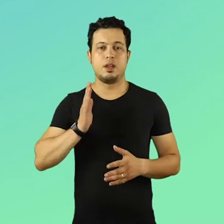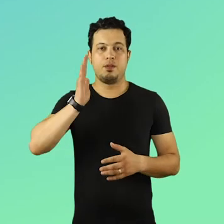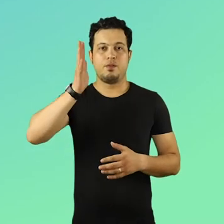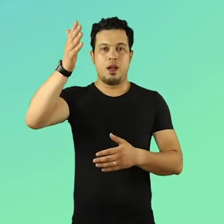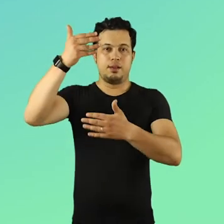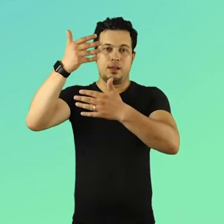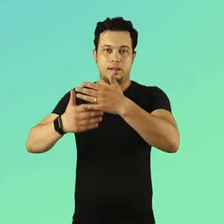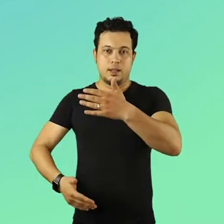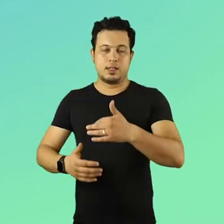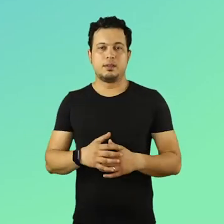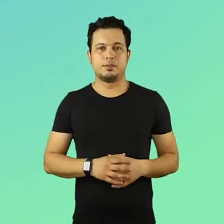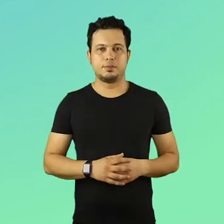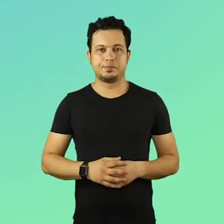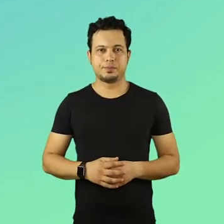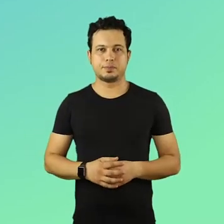Etkinlikler.